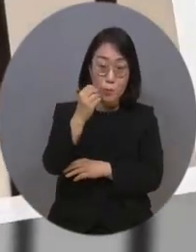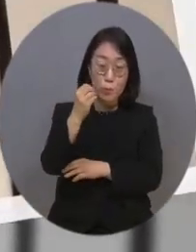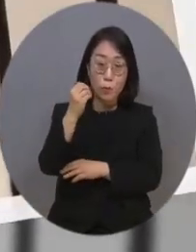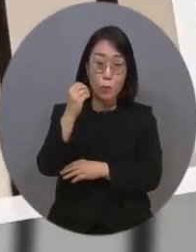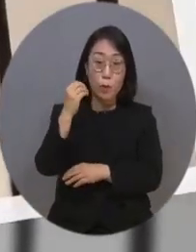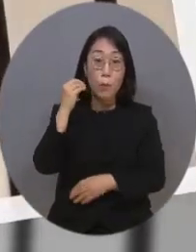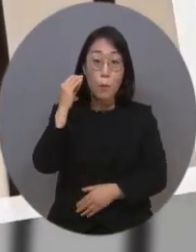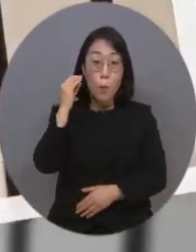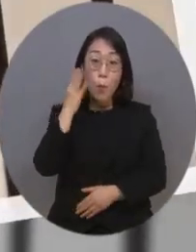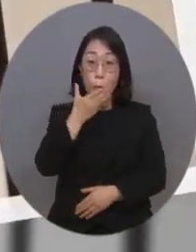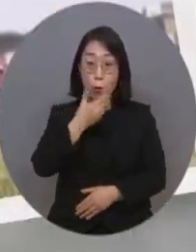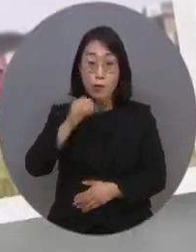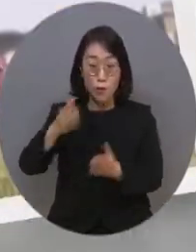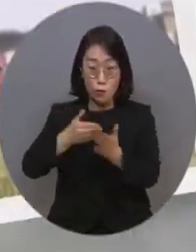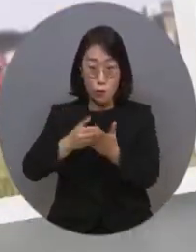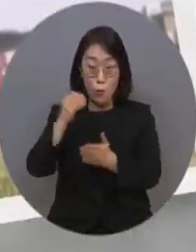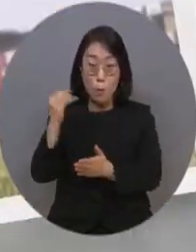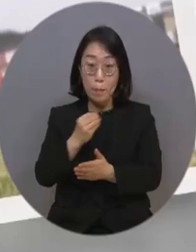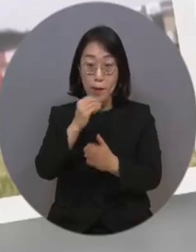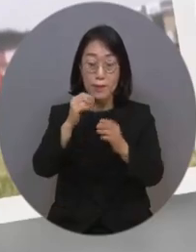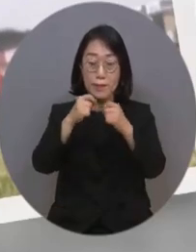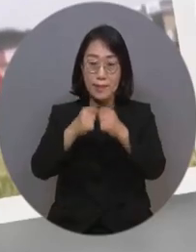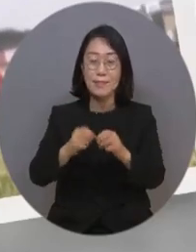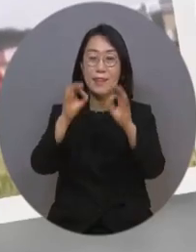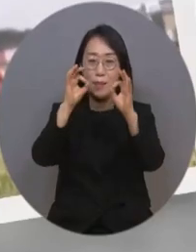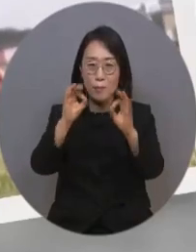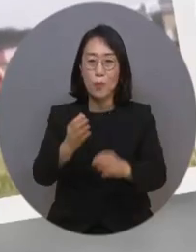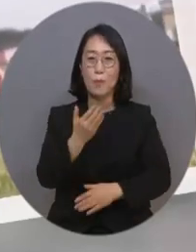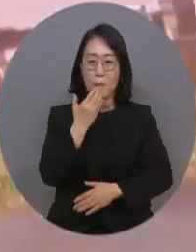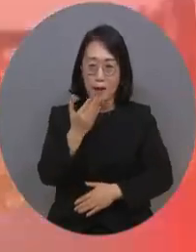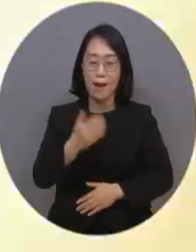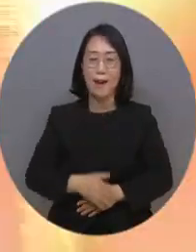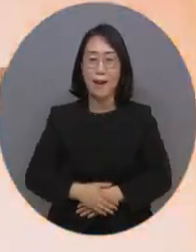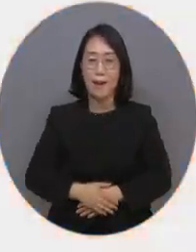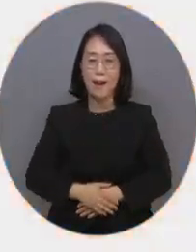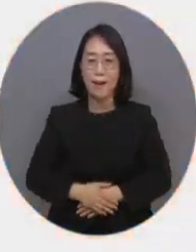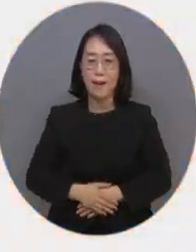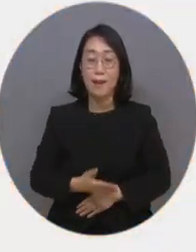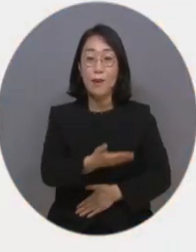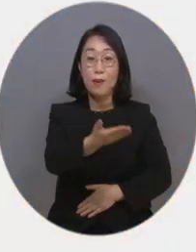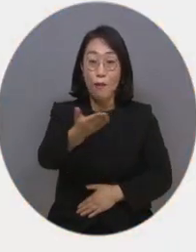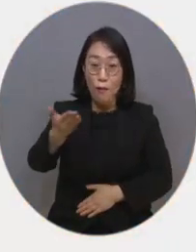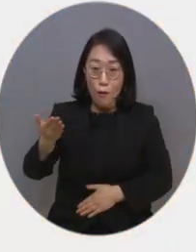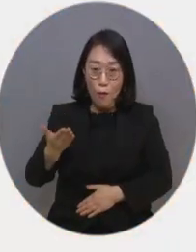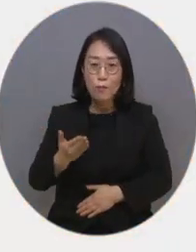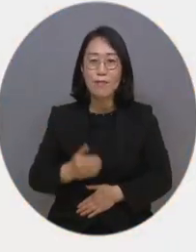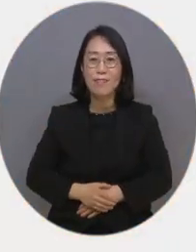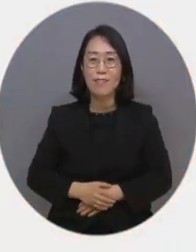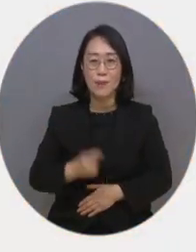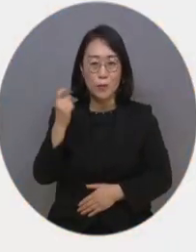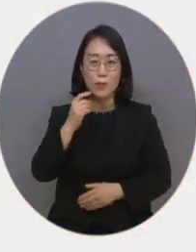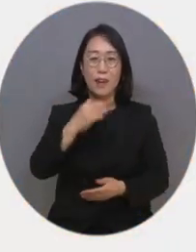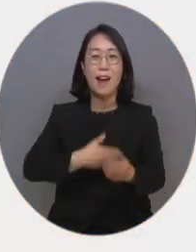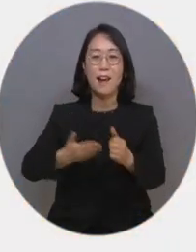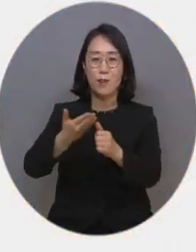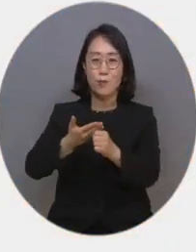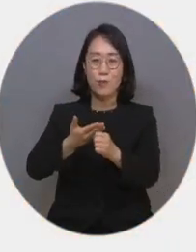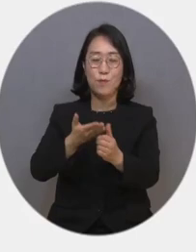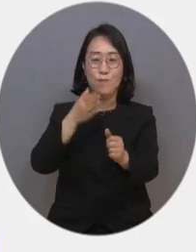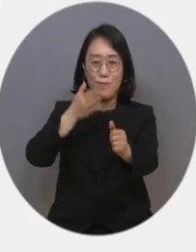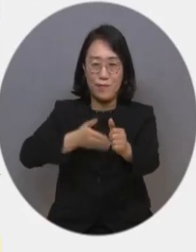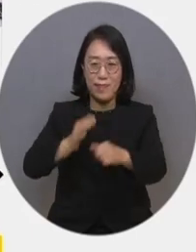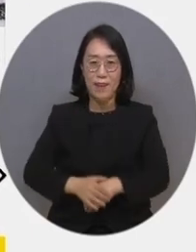웰페어뉴스 홈페이지를 통해 보다 다양한 소식을 접할 수 있습니다 시청자 여러분의 제보를 기다립니다